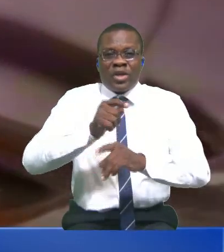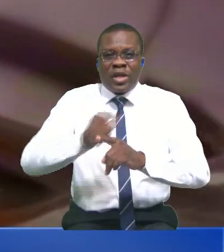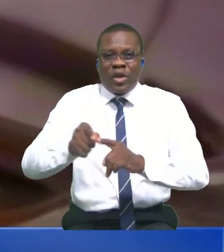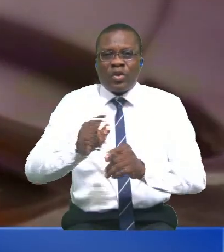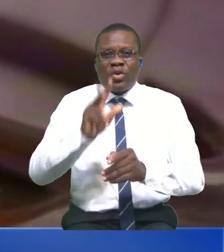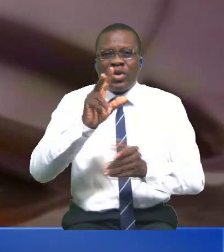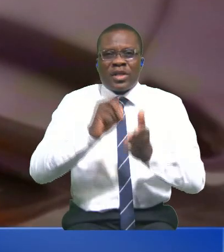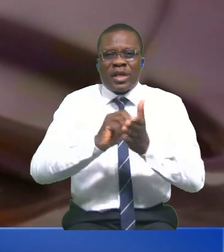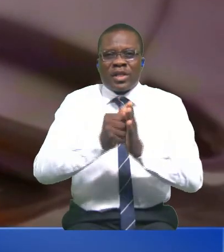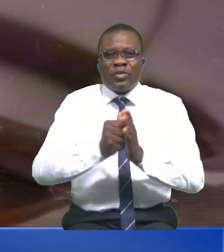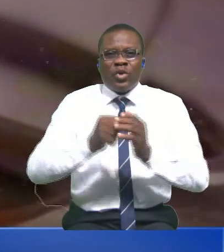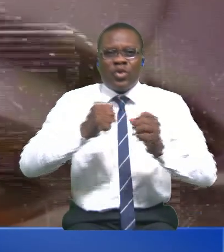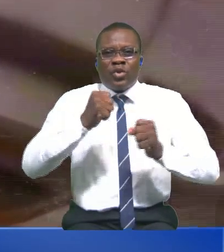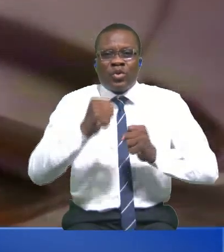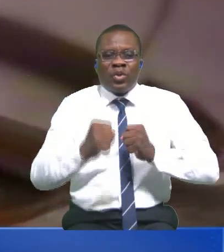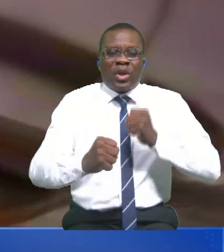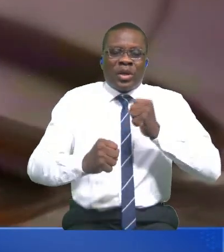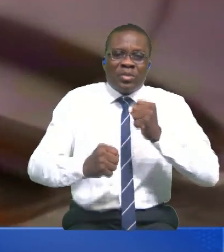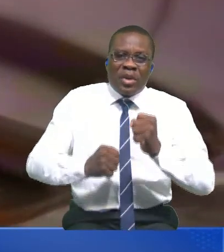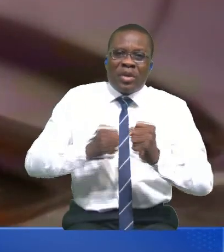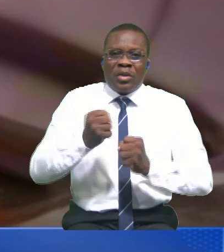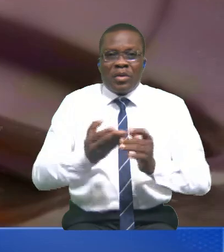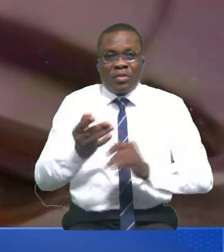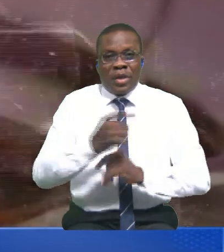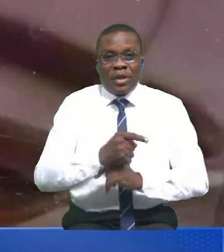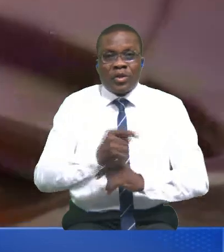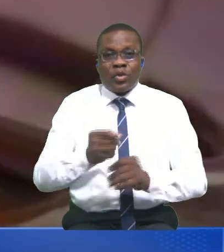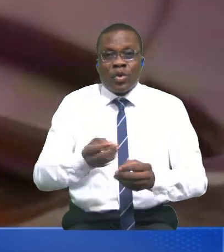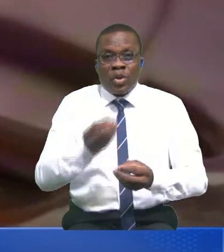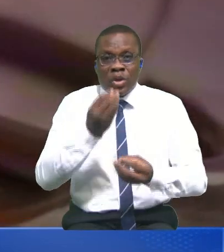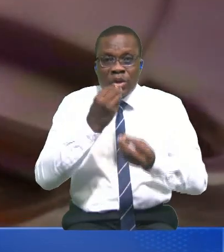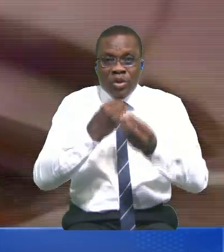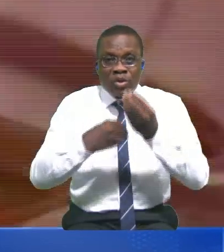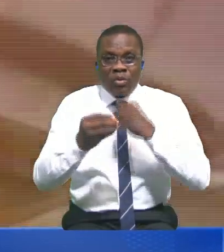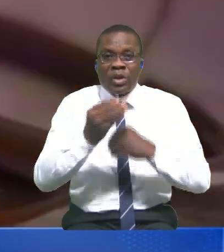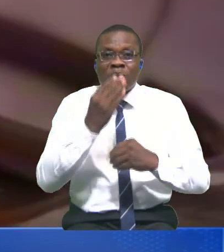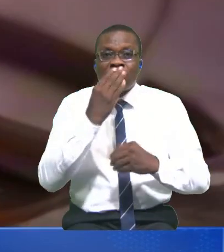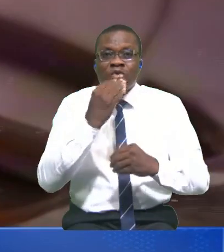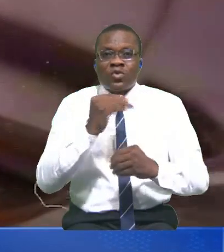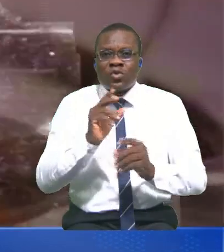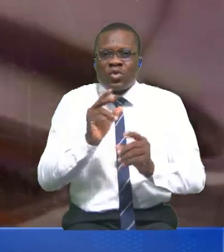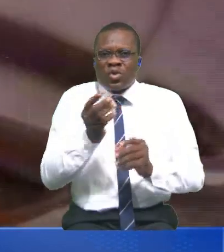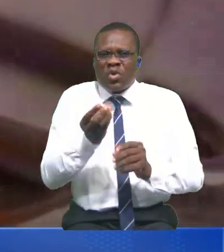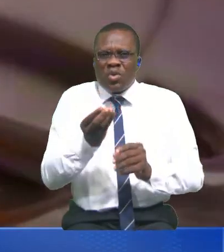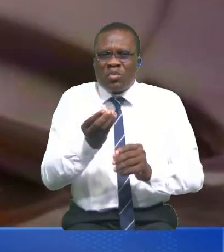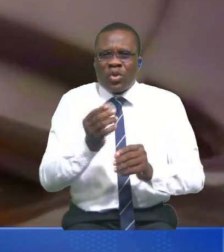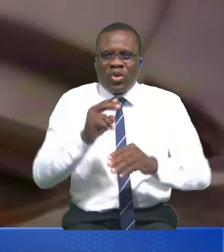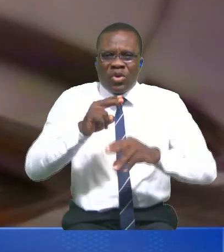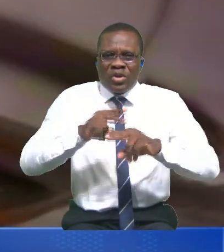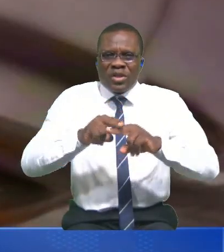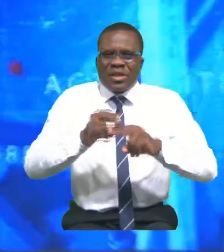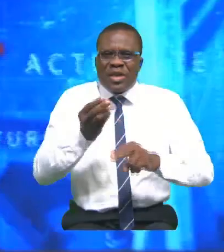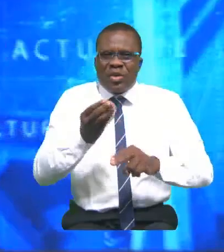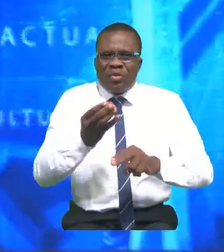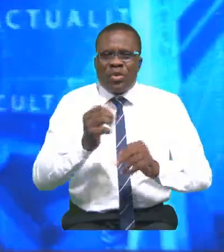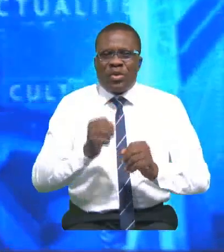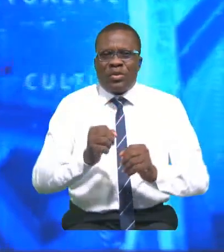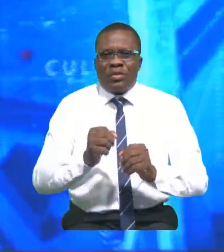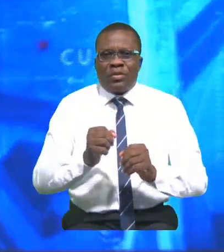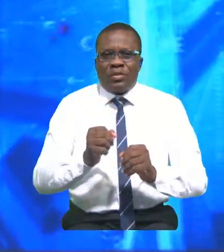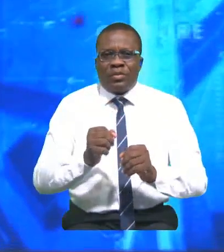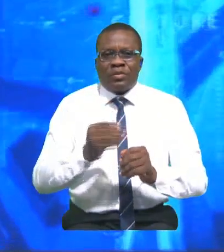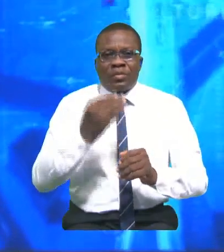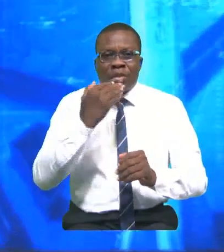d'activité physique par jour alimentation peu sucrée peu salé peu grasse merci